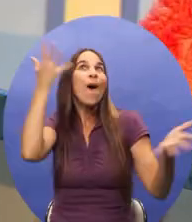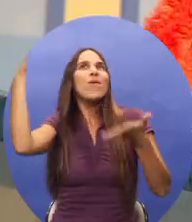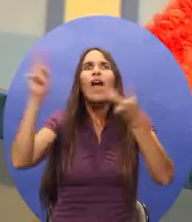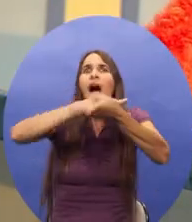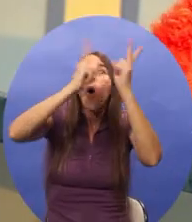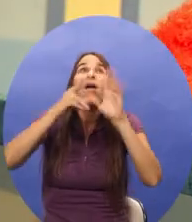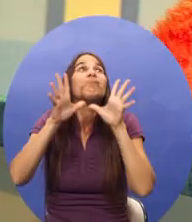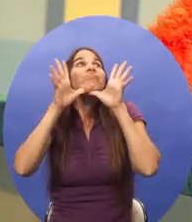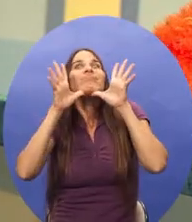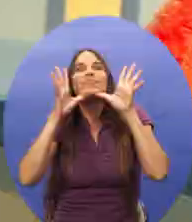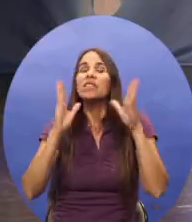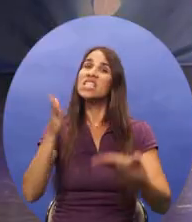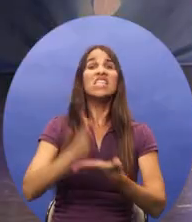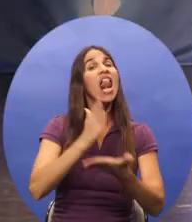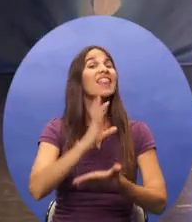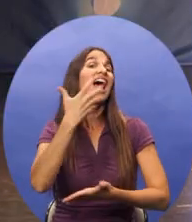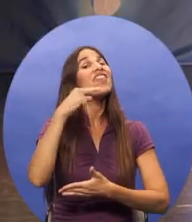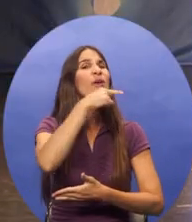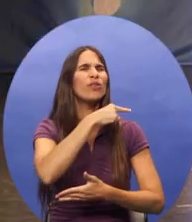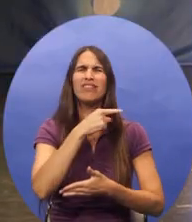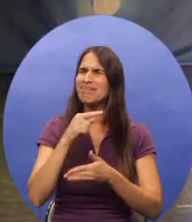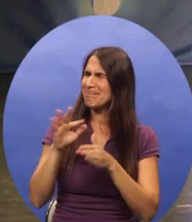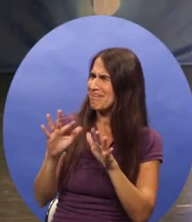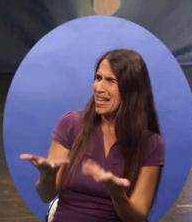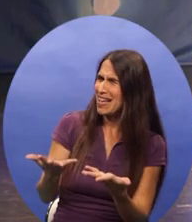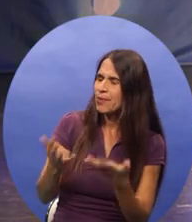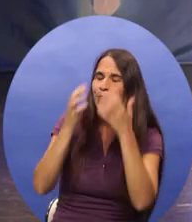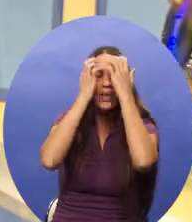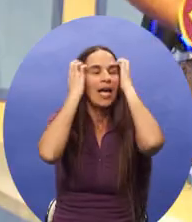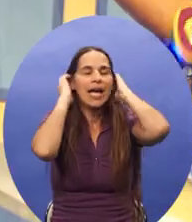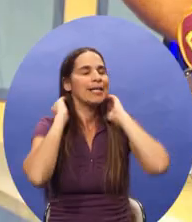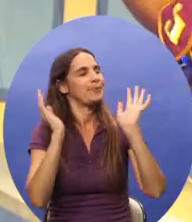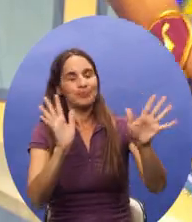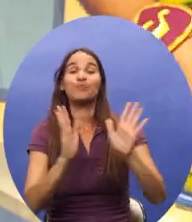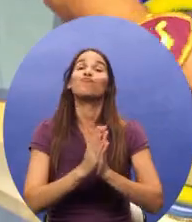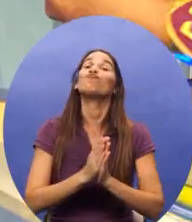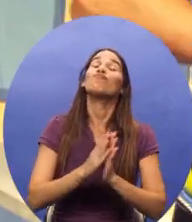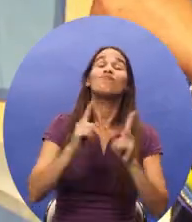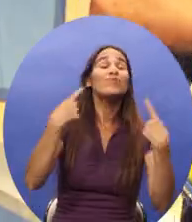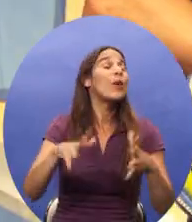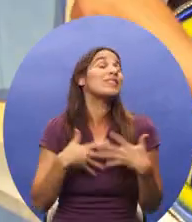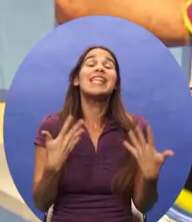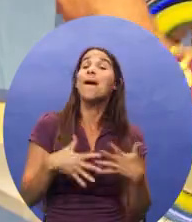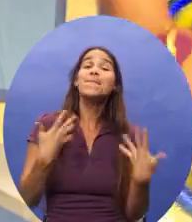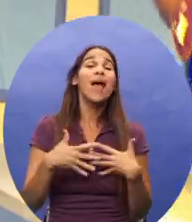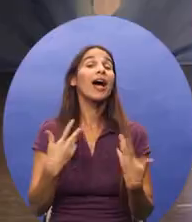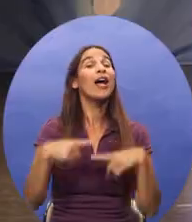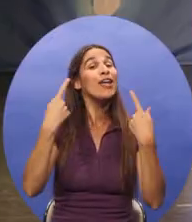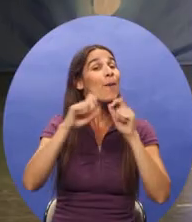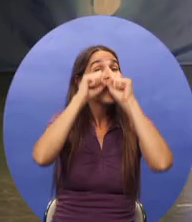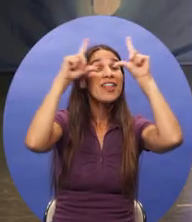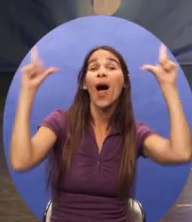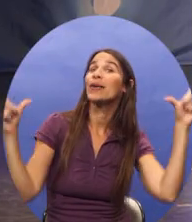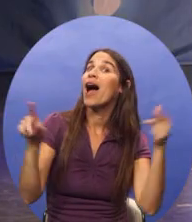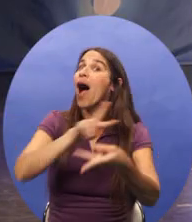מלא סלט עגבניות. מה? מה מה? עוד פעם. איזה יום שמח, יום של